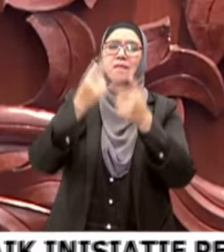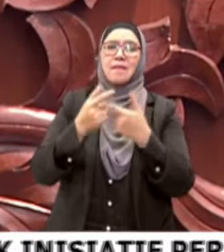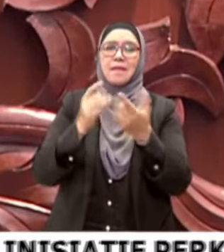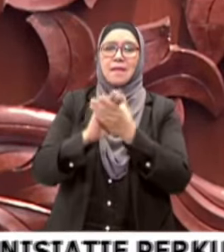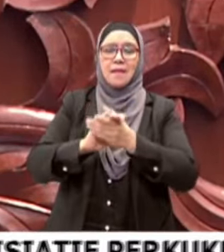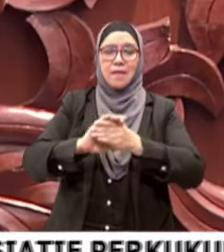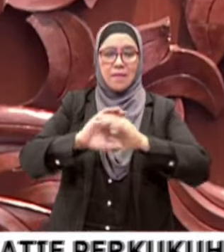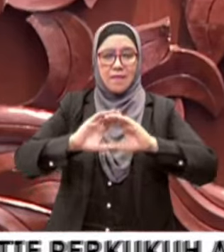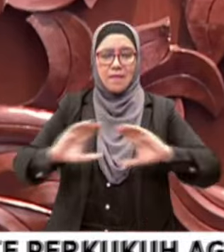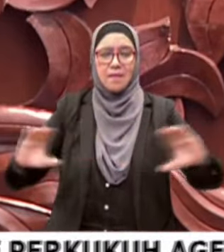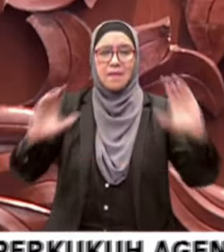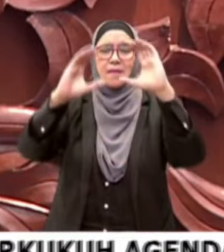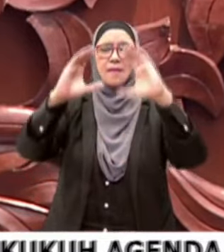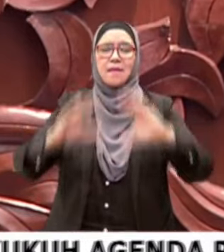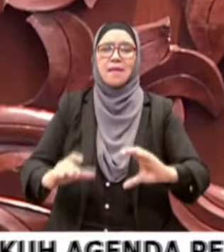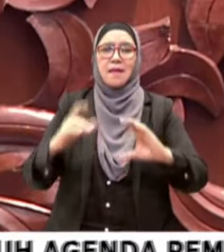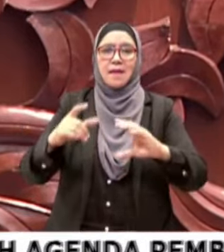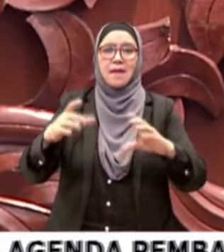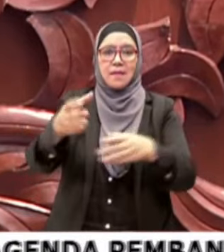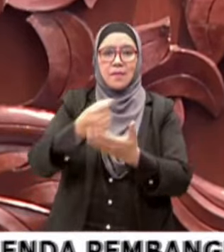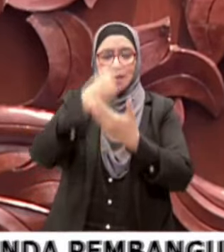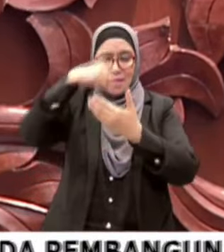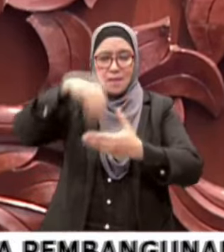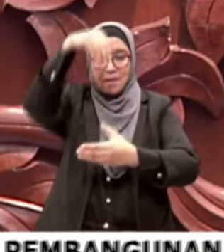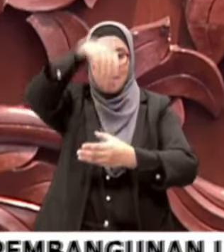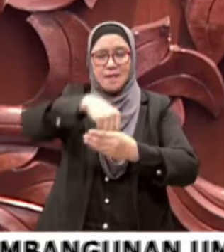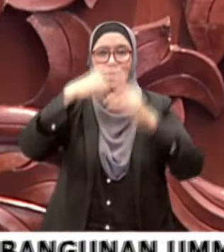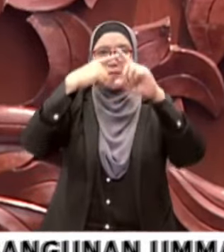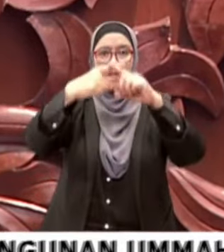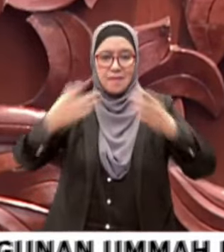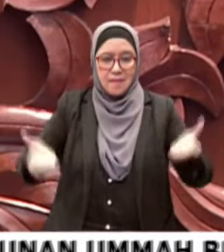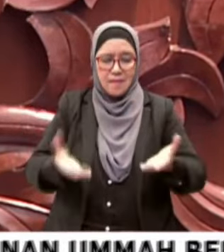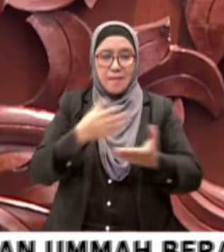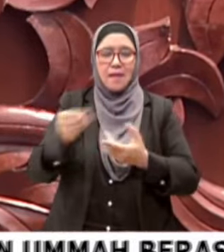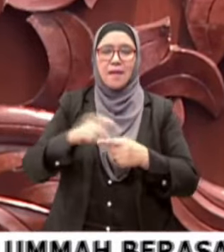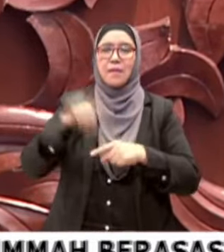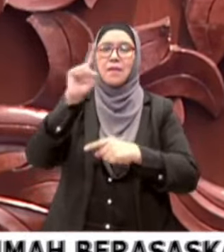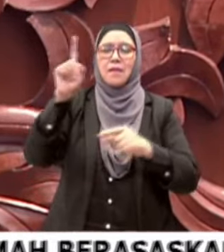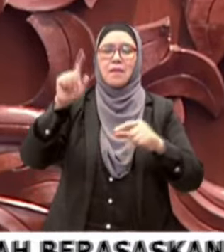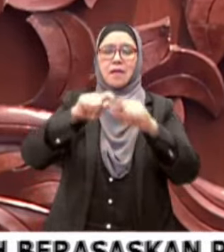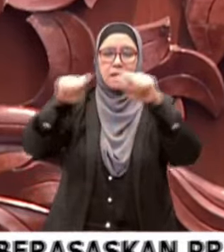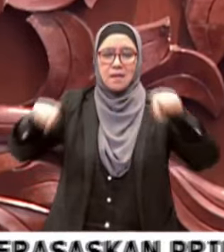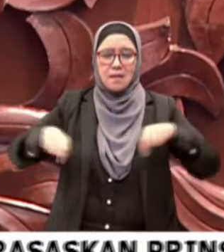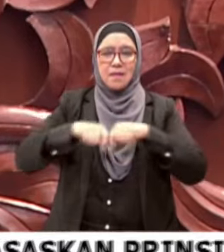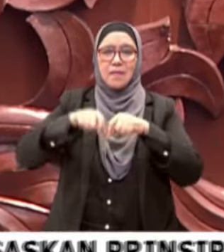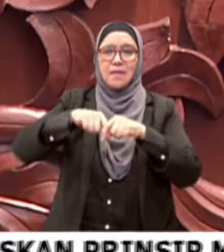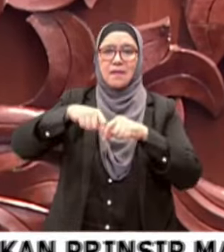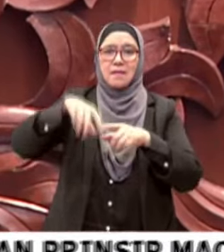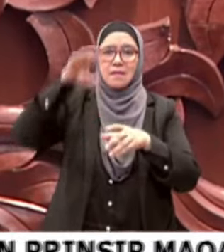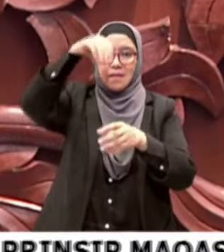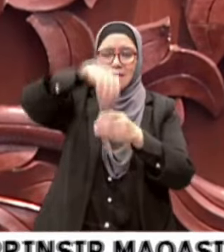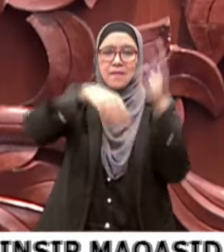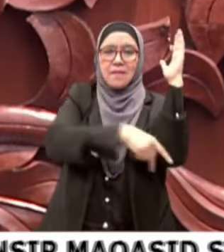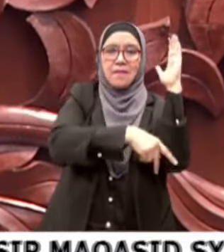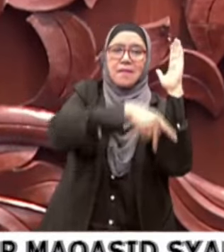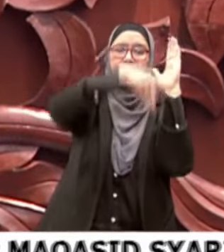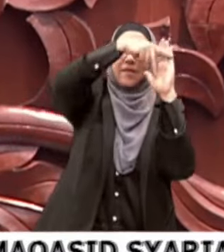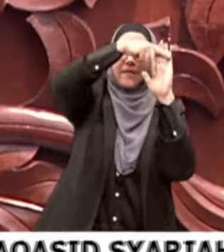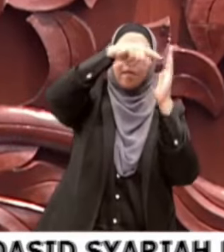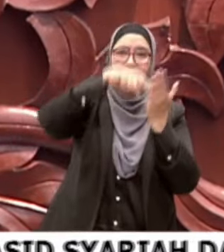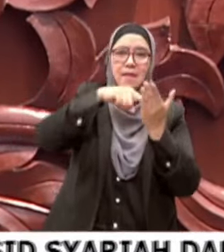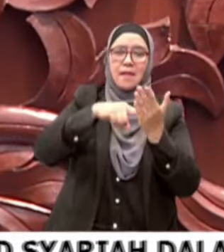dan beberapa tempat lain di Kompleks untuk meningkatkan quality udara dalam dengan memasang